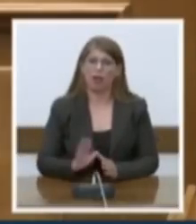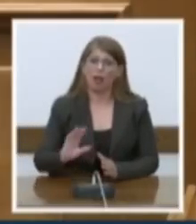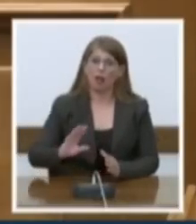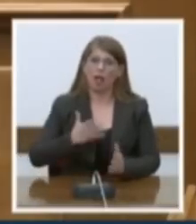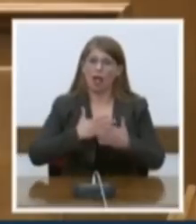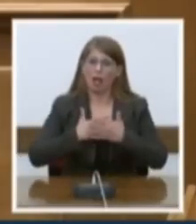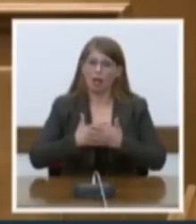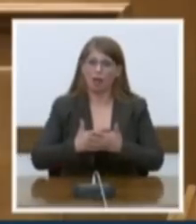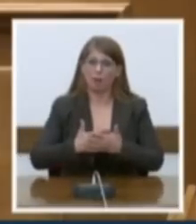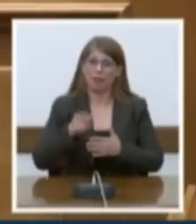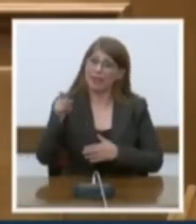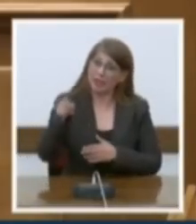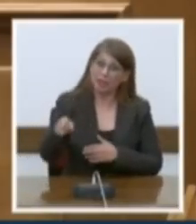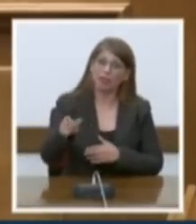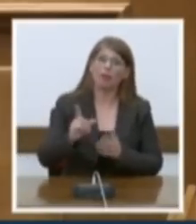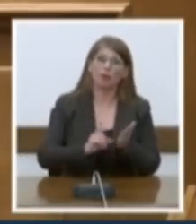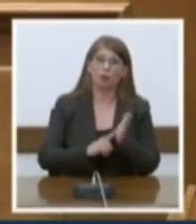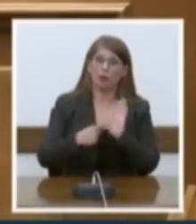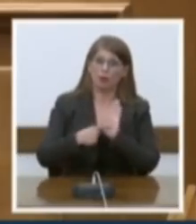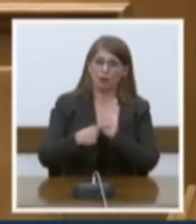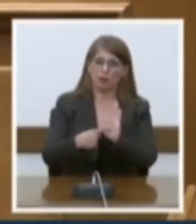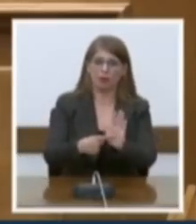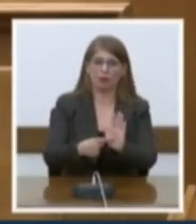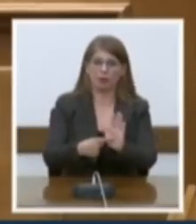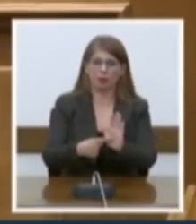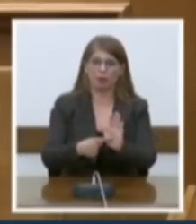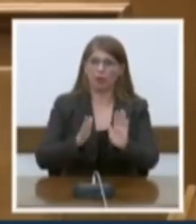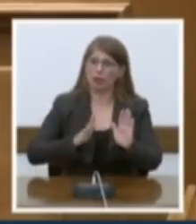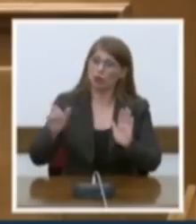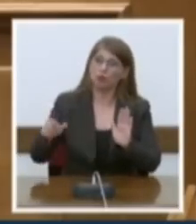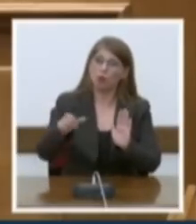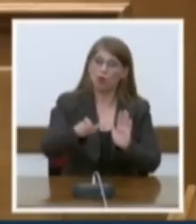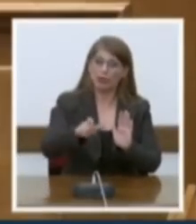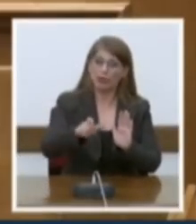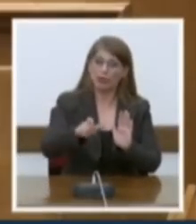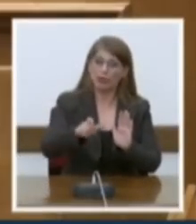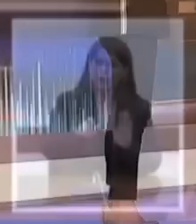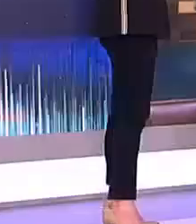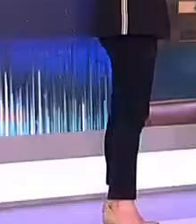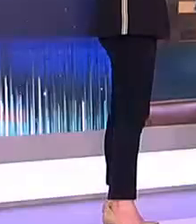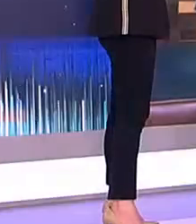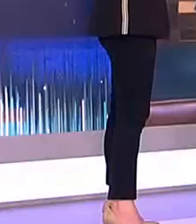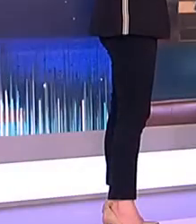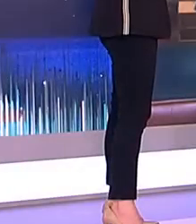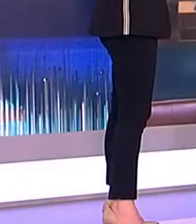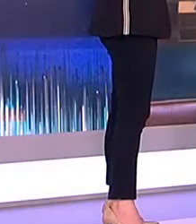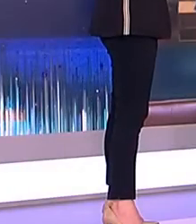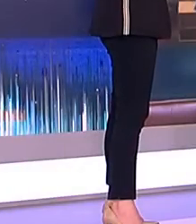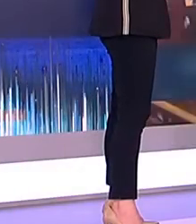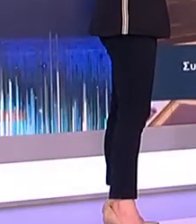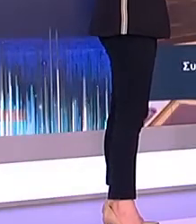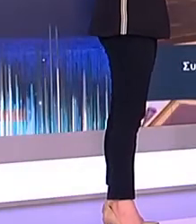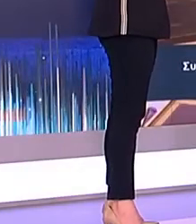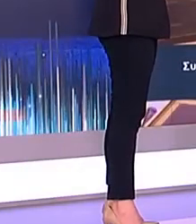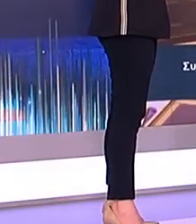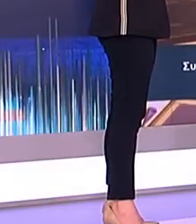είναι εκείνη που πρέπει να δείξουμε για τους πολίτες της χώρας αυτής. Η αγάπη μετακινεί